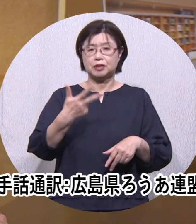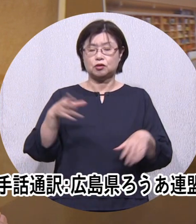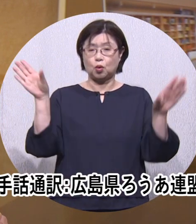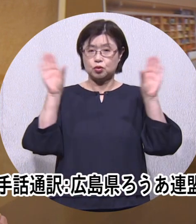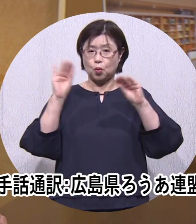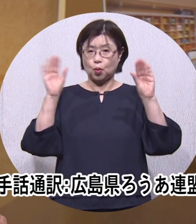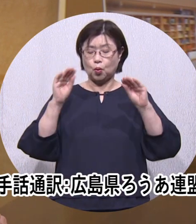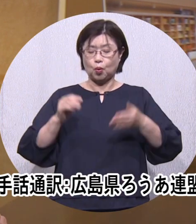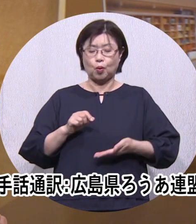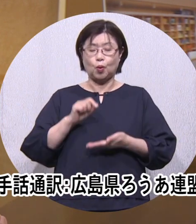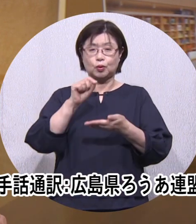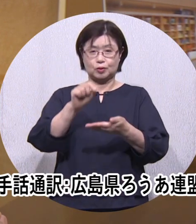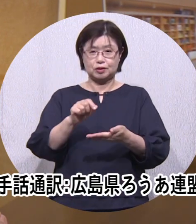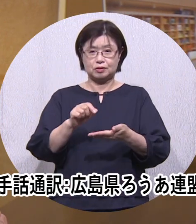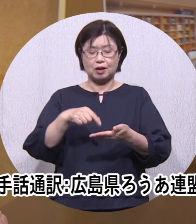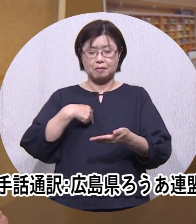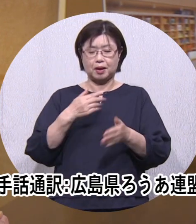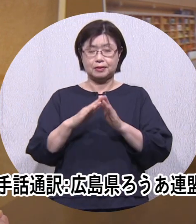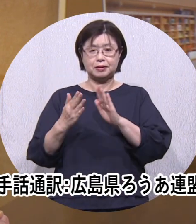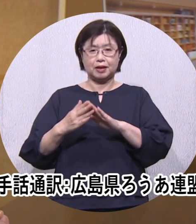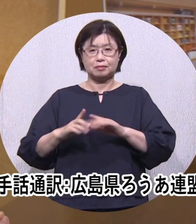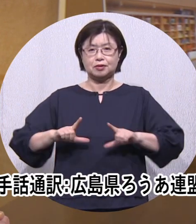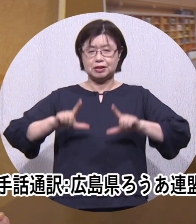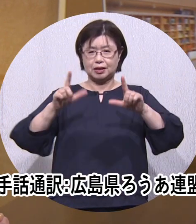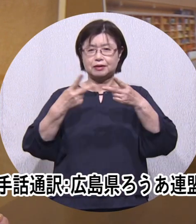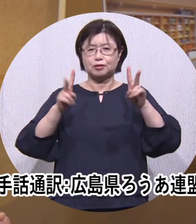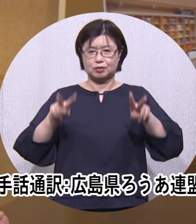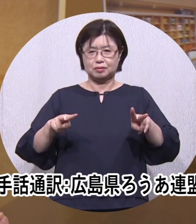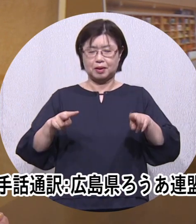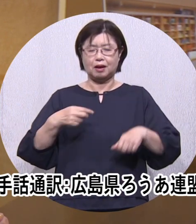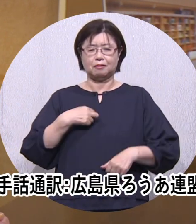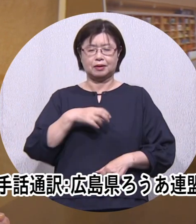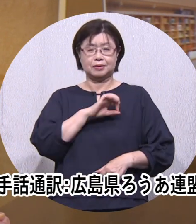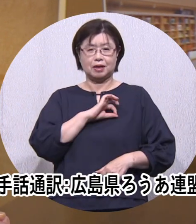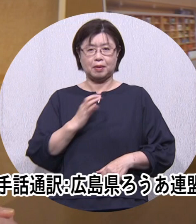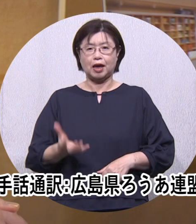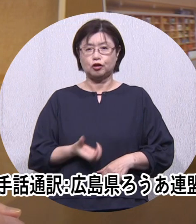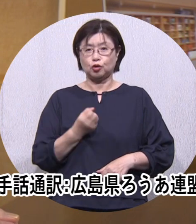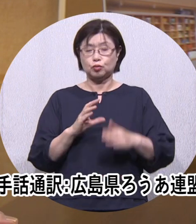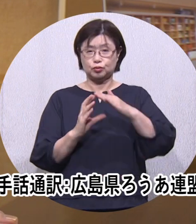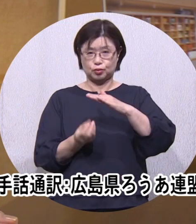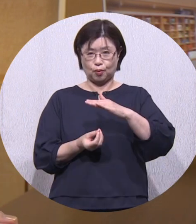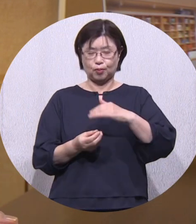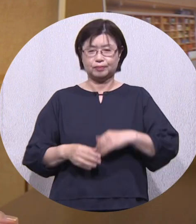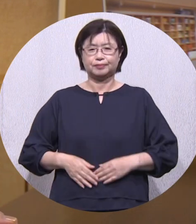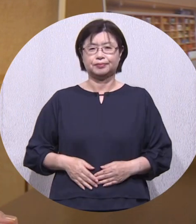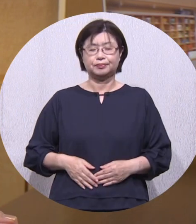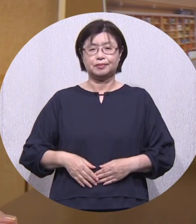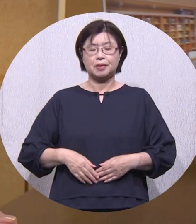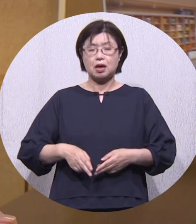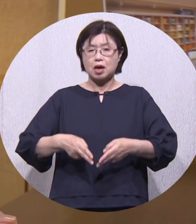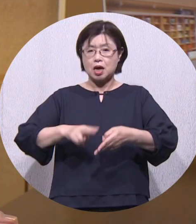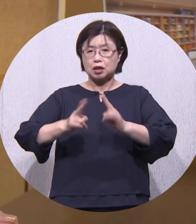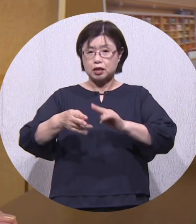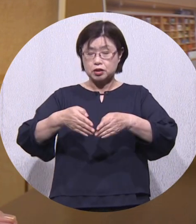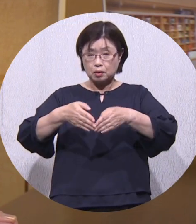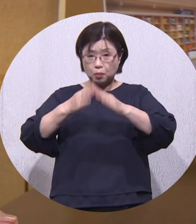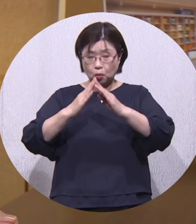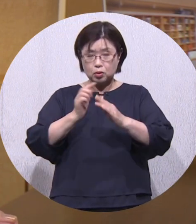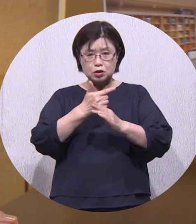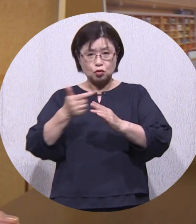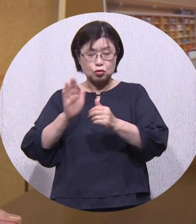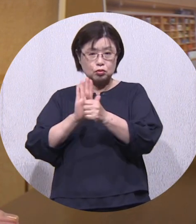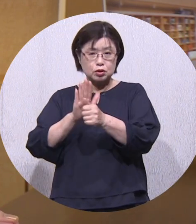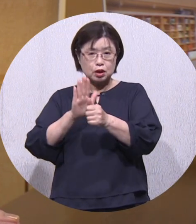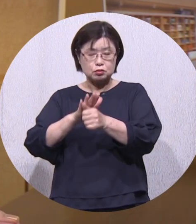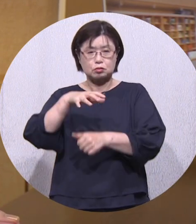東広島市の情報をお届けするマイタウン東広島、信藤円香です。皆さんは創業や起業を支援